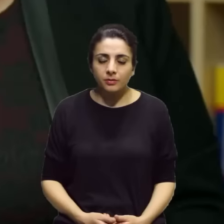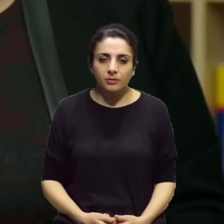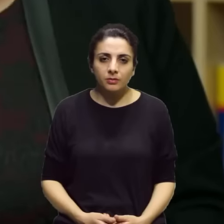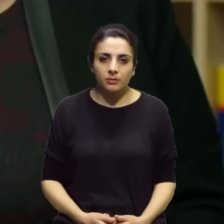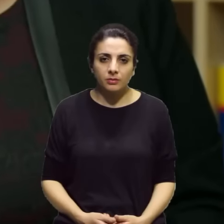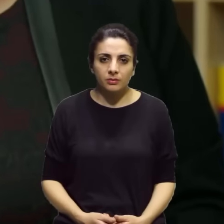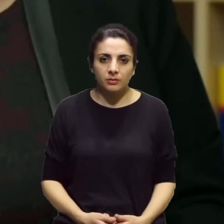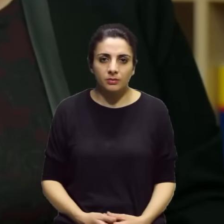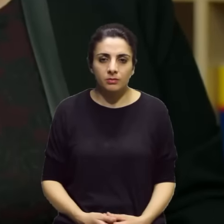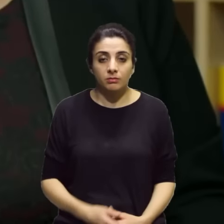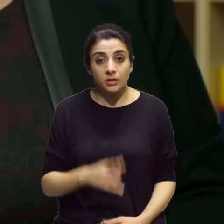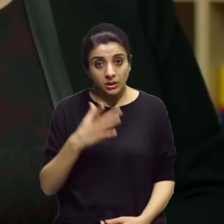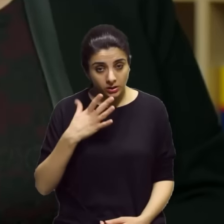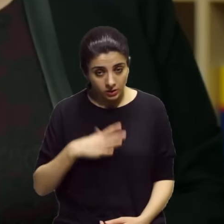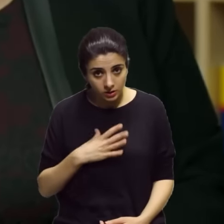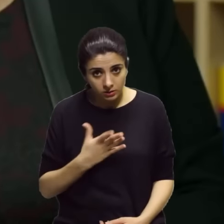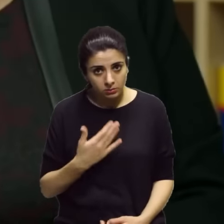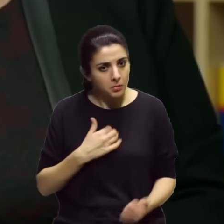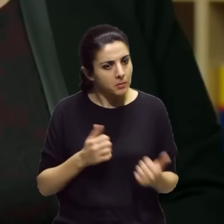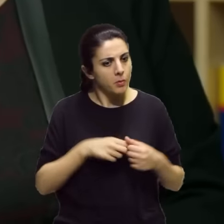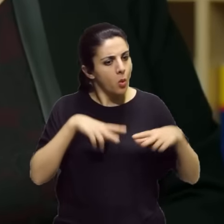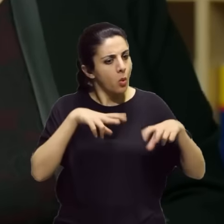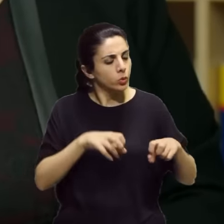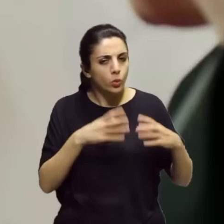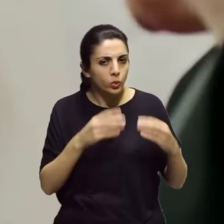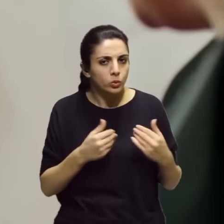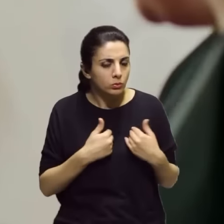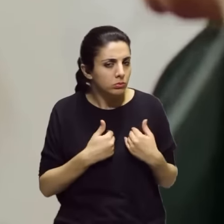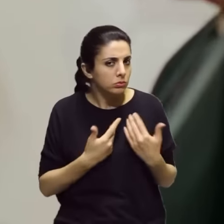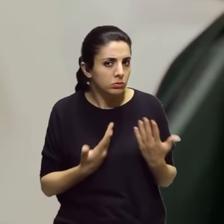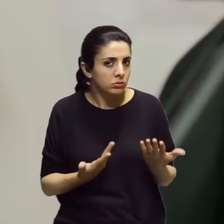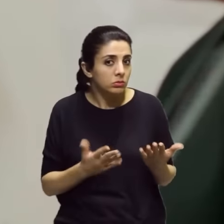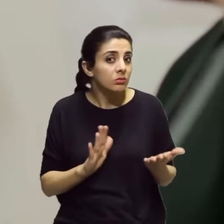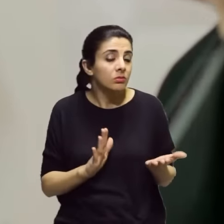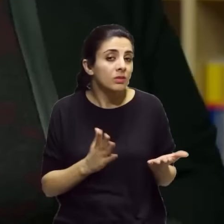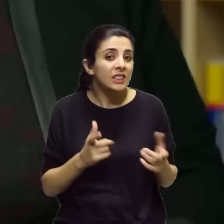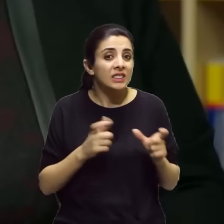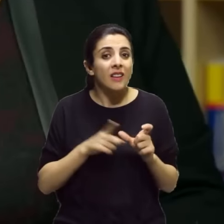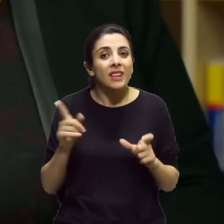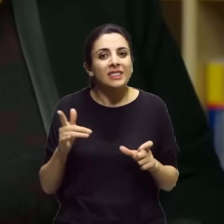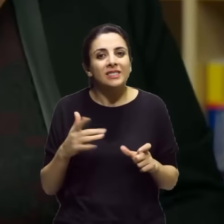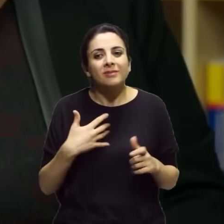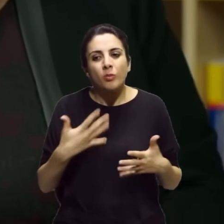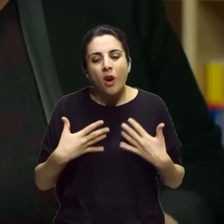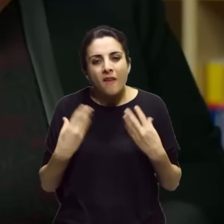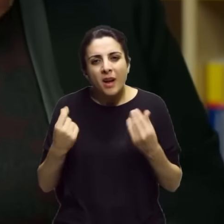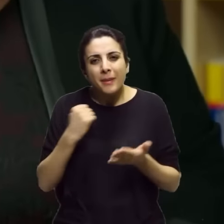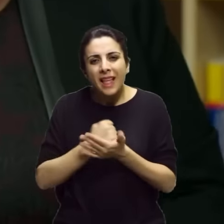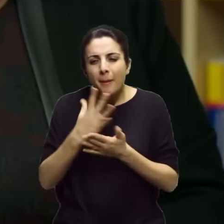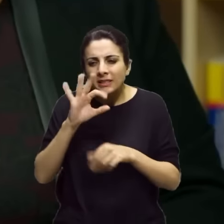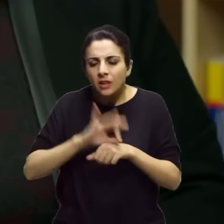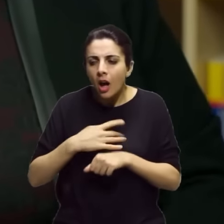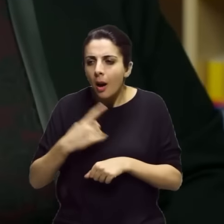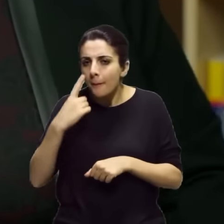Yani eğer istersen seninle burada otururum ben. De hani Sevinç'in gönlü olsun diye nikahta bir